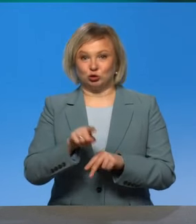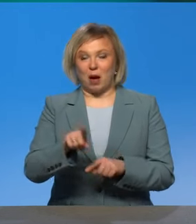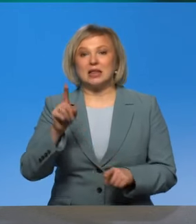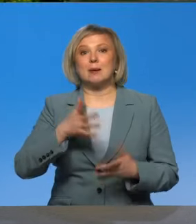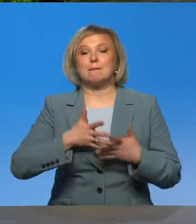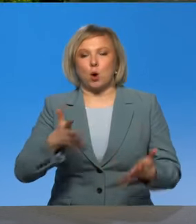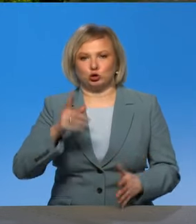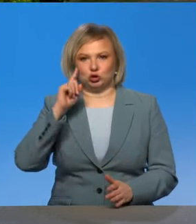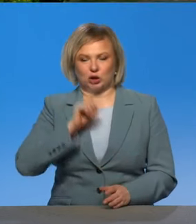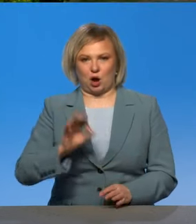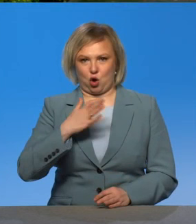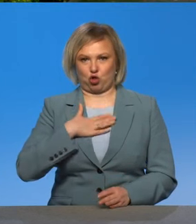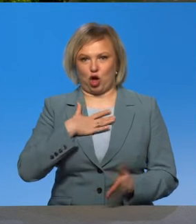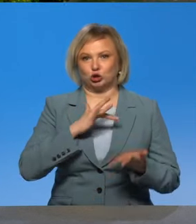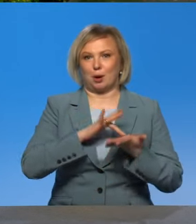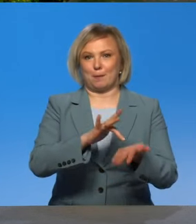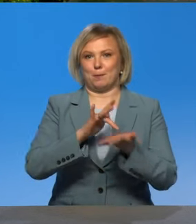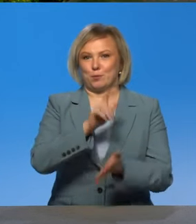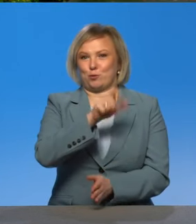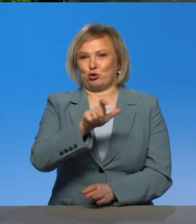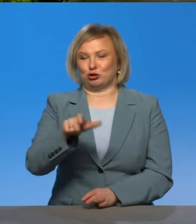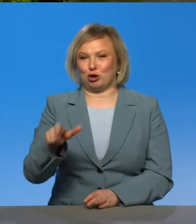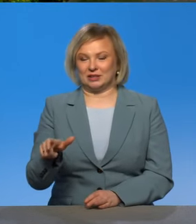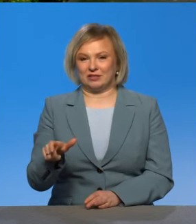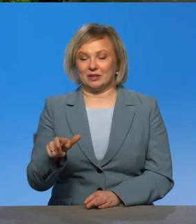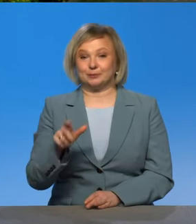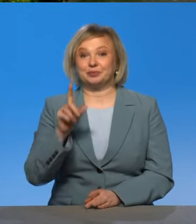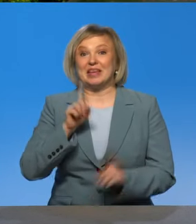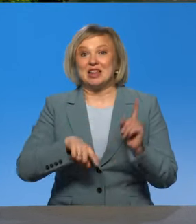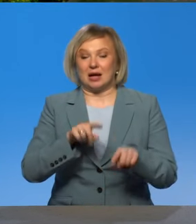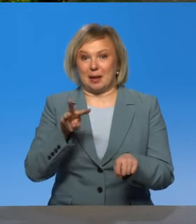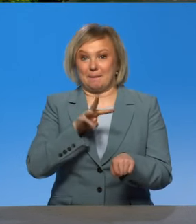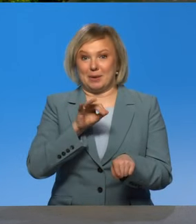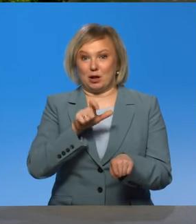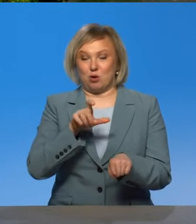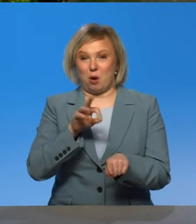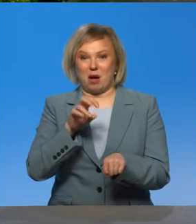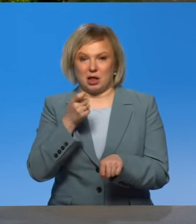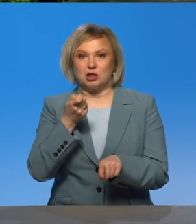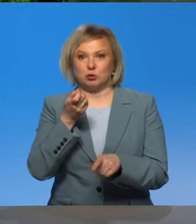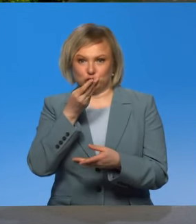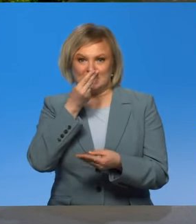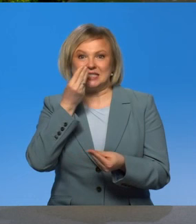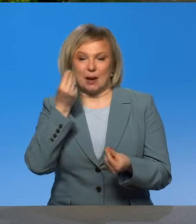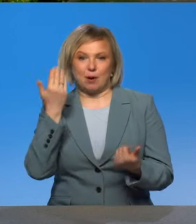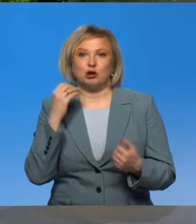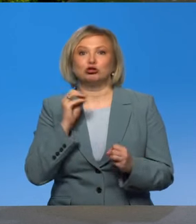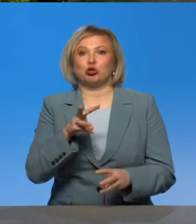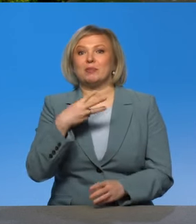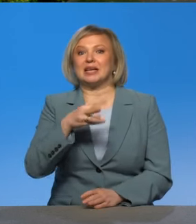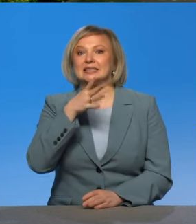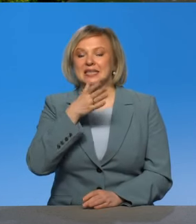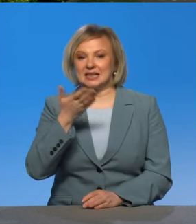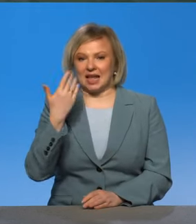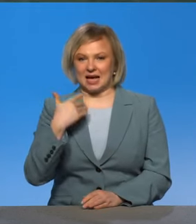степени знали о наших путешественниках. И иногда Миклухо-Маклая, ну, немножко подзабыли, нежели это было лет 30 назад. Это, может быть,